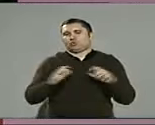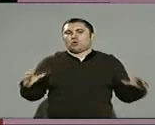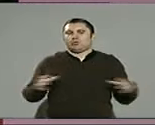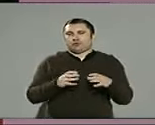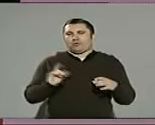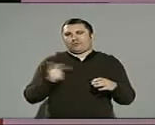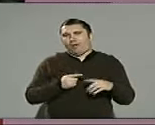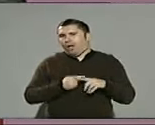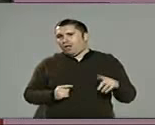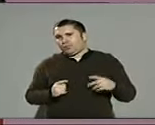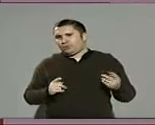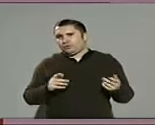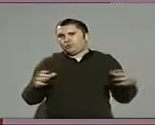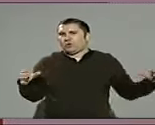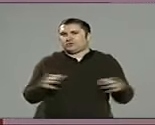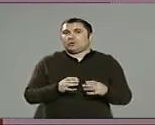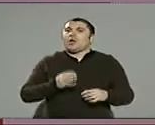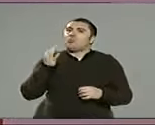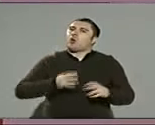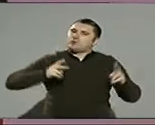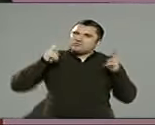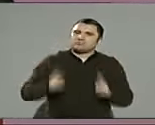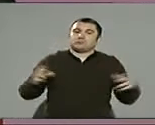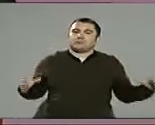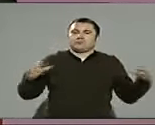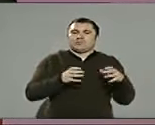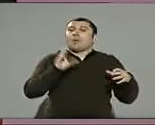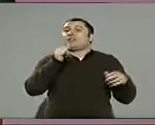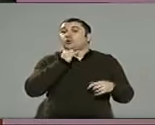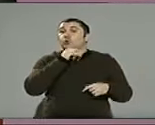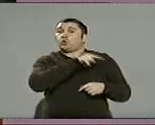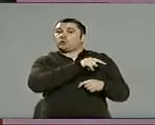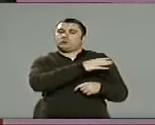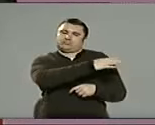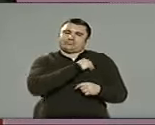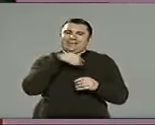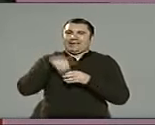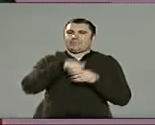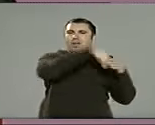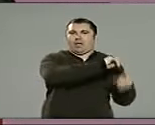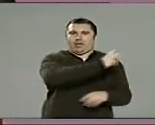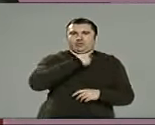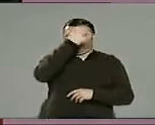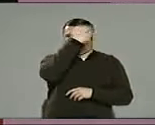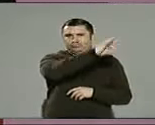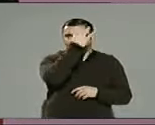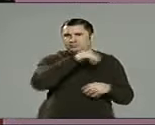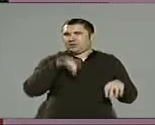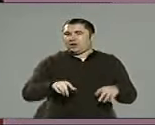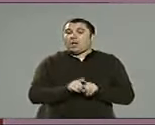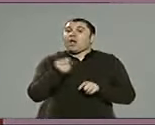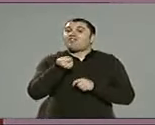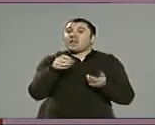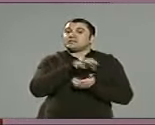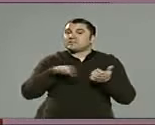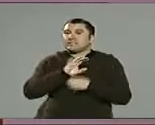halbe. Und die braucht Deutschland. Und mit den Grünen verbindet uns vor allem eine inhaltliche Erkenntnis. Die Finanzkrise und die